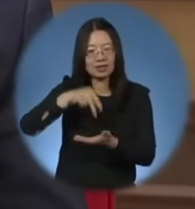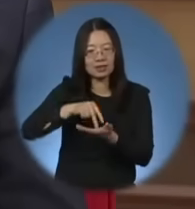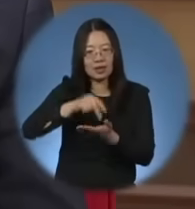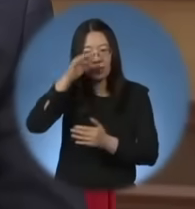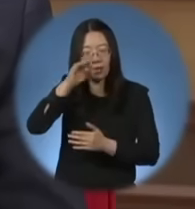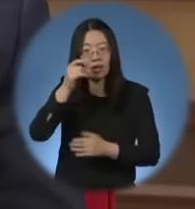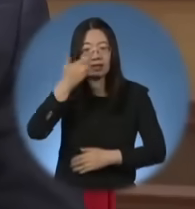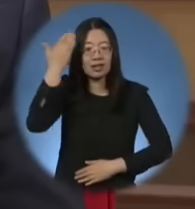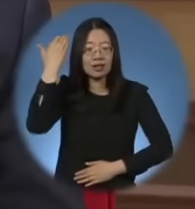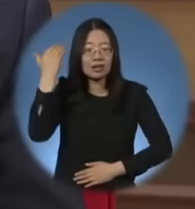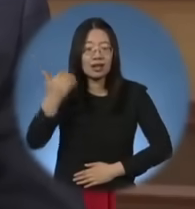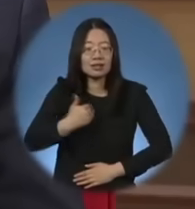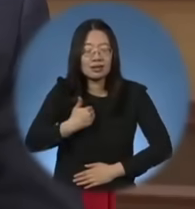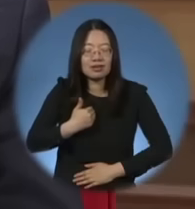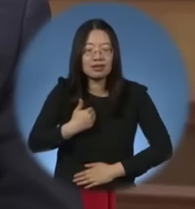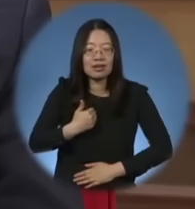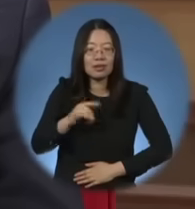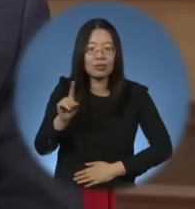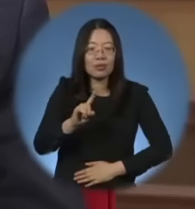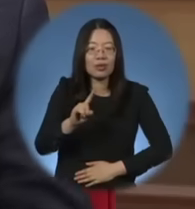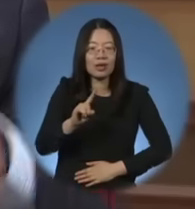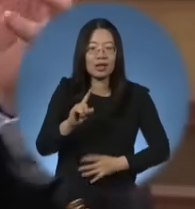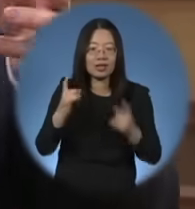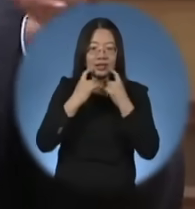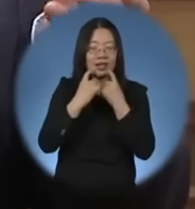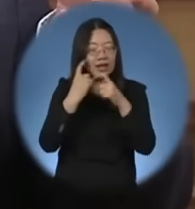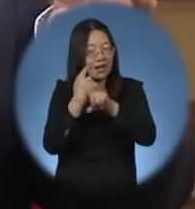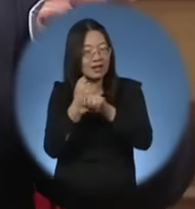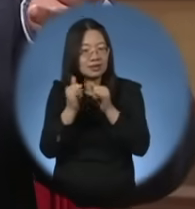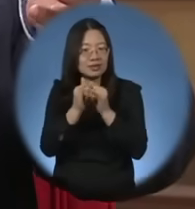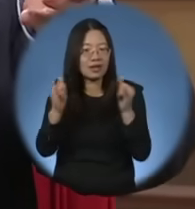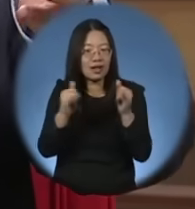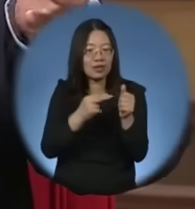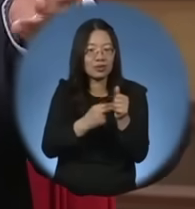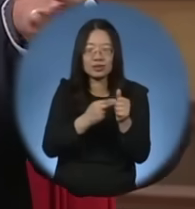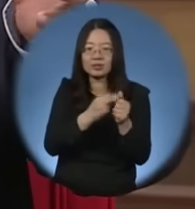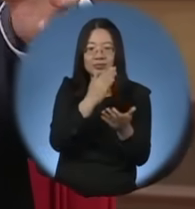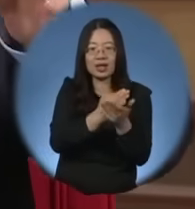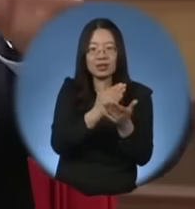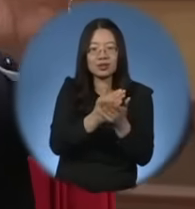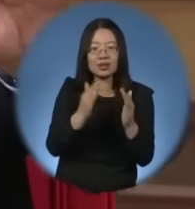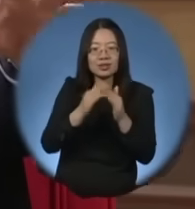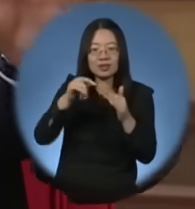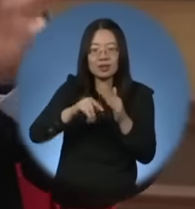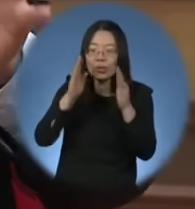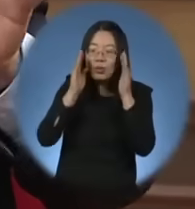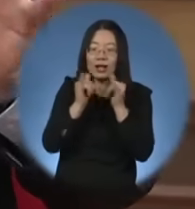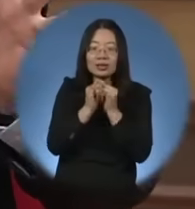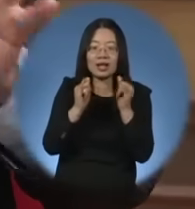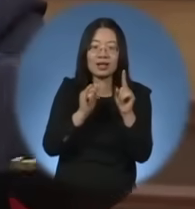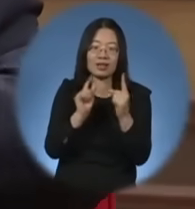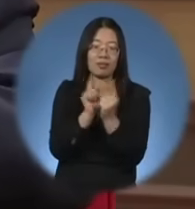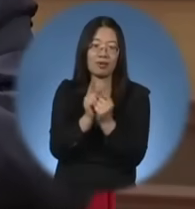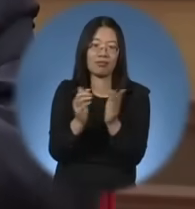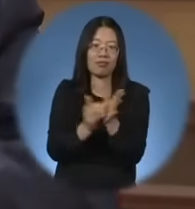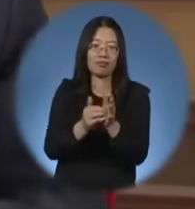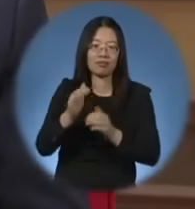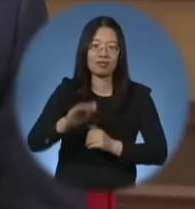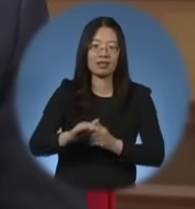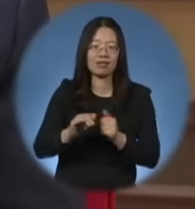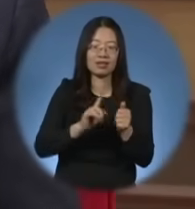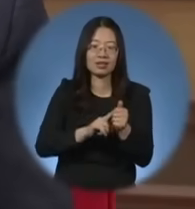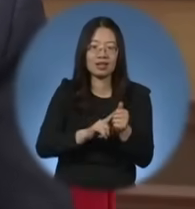방식이 옛날에 제가 한 저 개인 학자 교수 한 사람 아니고 집에서 공부하는 사람 하나